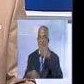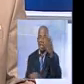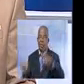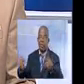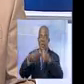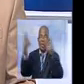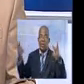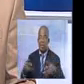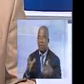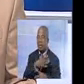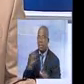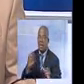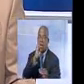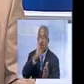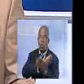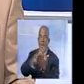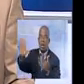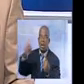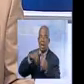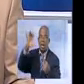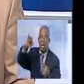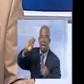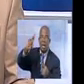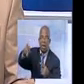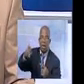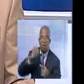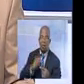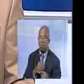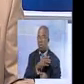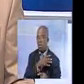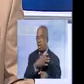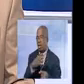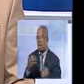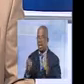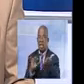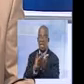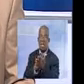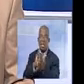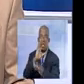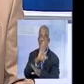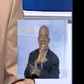d'eau potable de Yopougon, Niangon 2. Et c'est